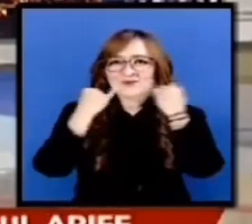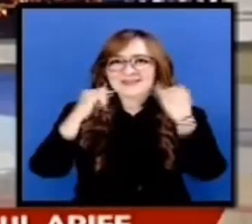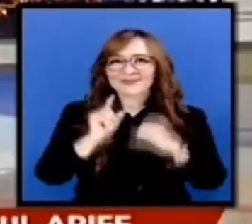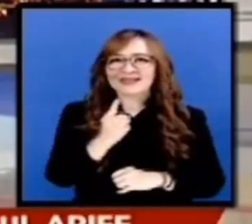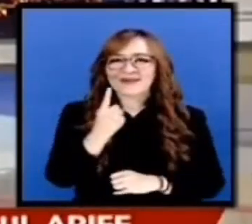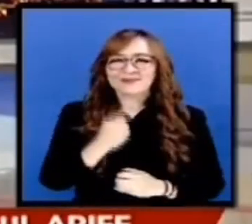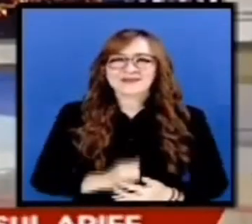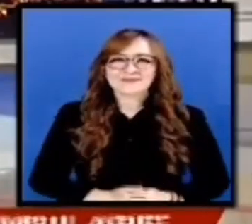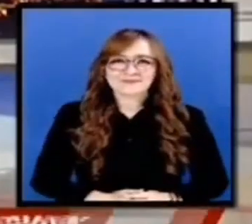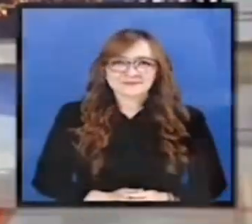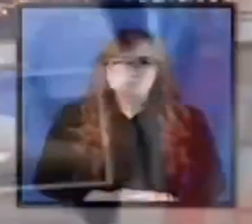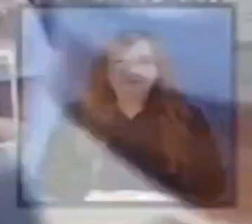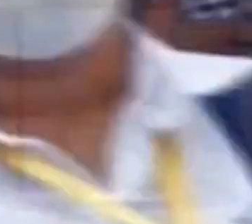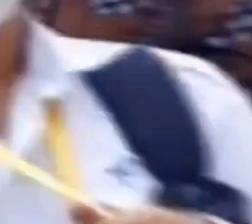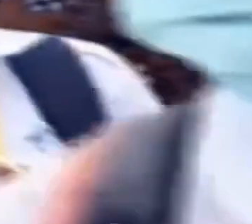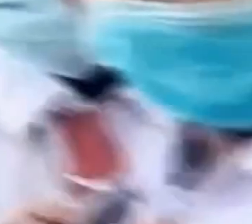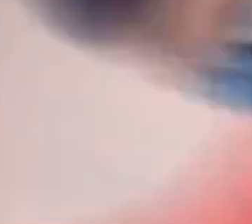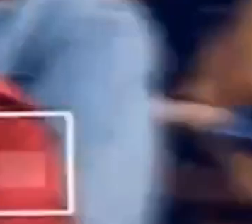Anda.